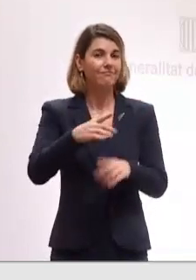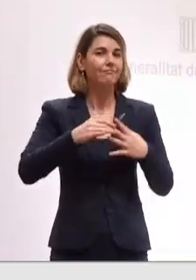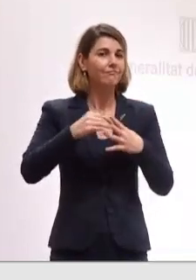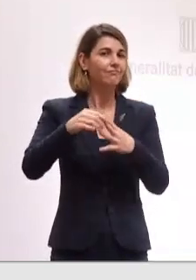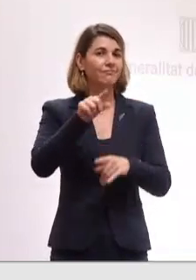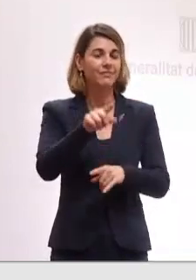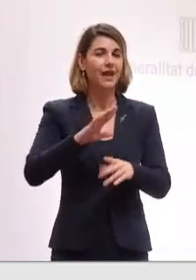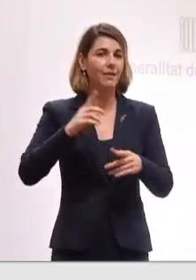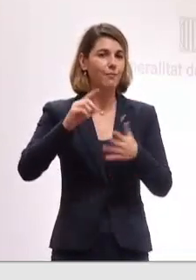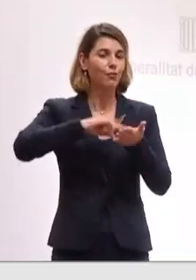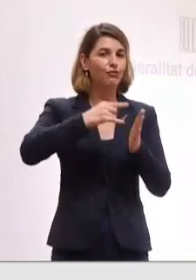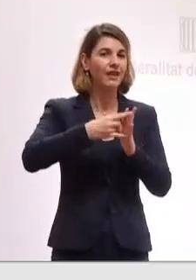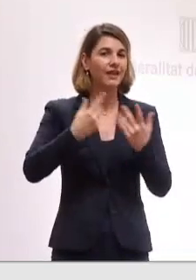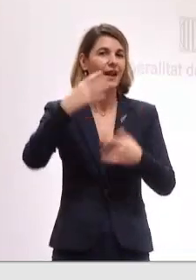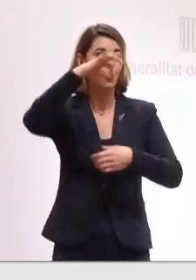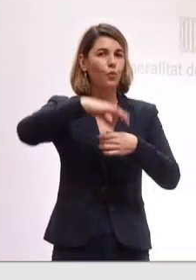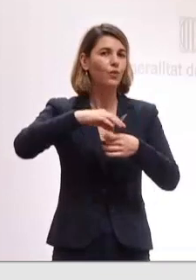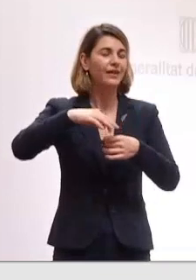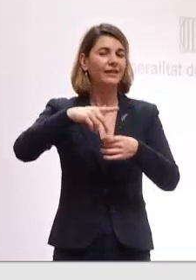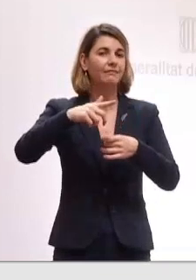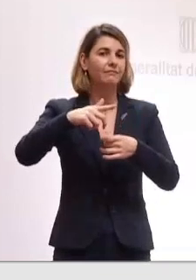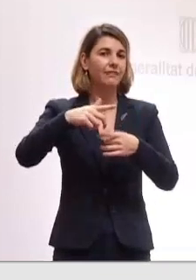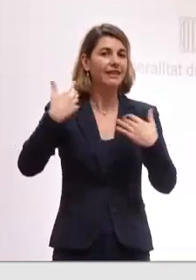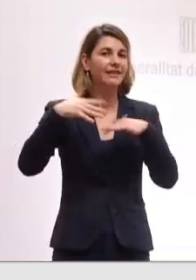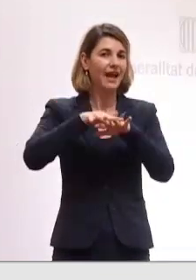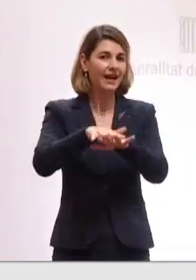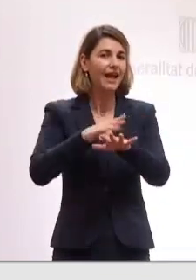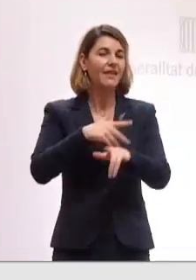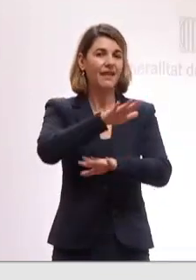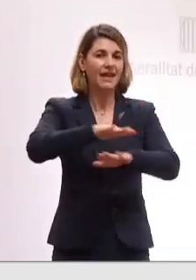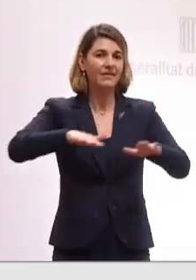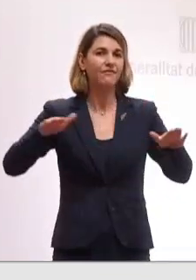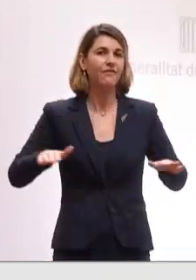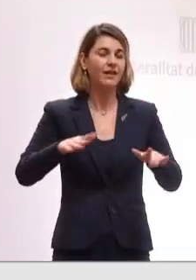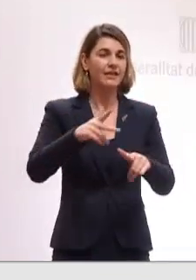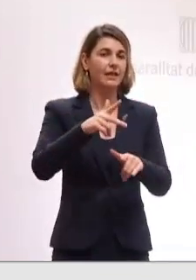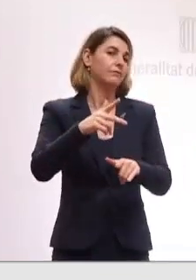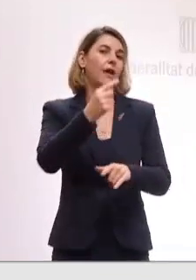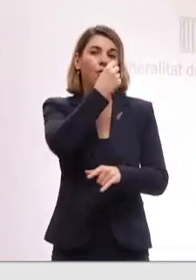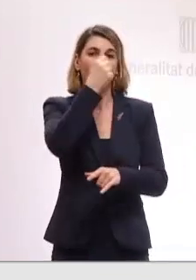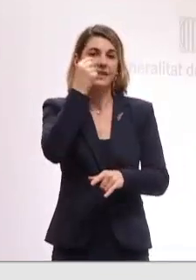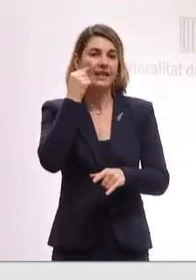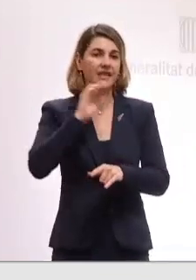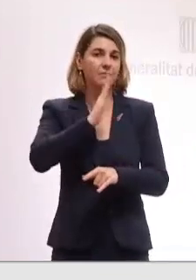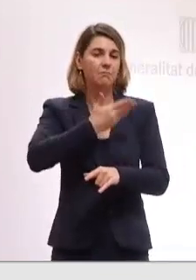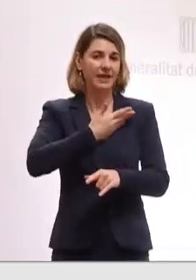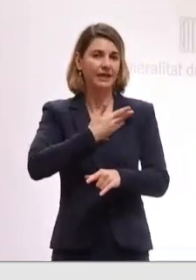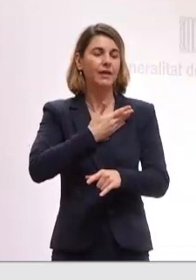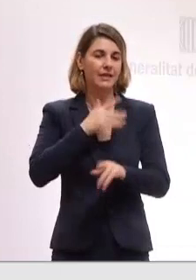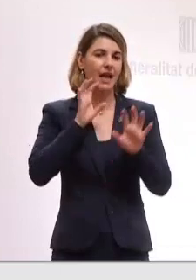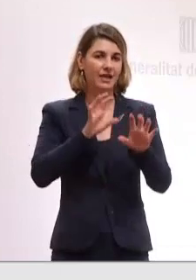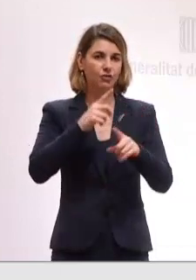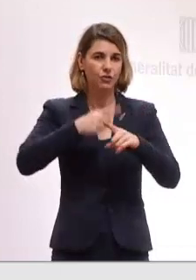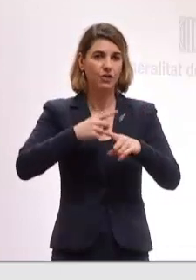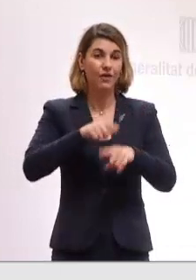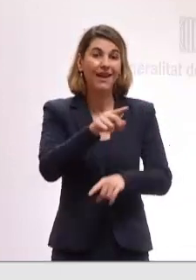projecte de la Unitat Integrada d'Atenció a Infants i Adolescents Víctimes de Violència Sexual, el Barnahus. És aquest